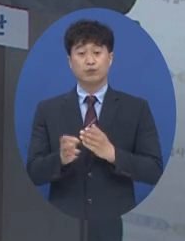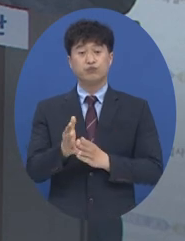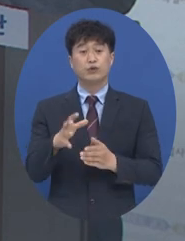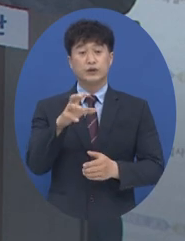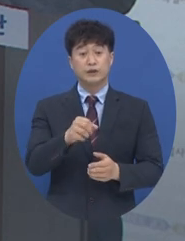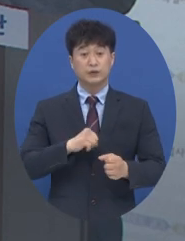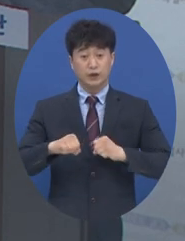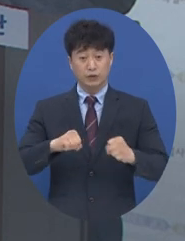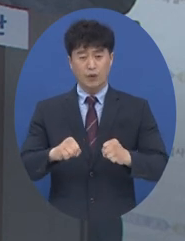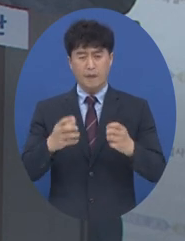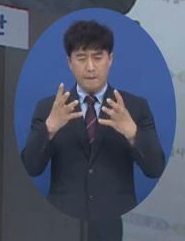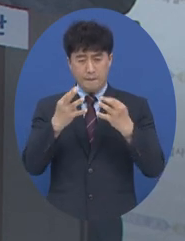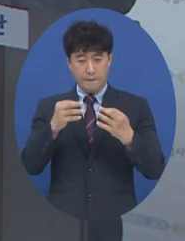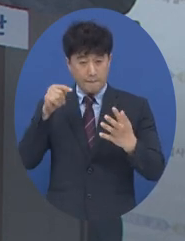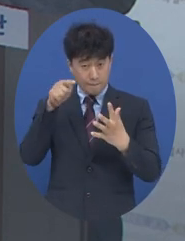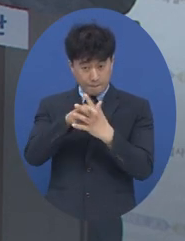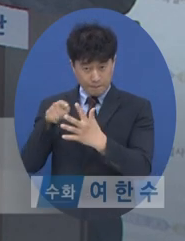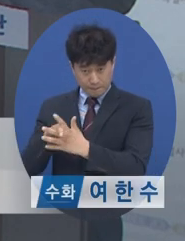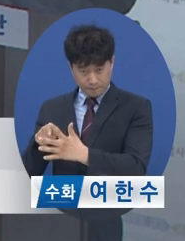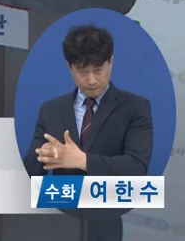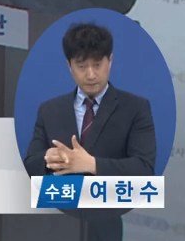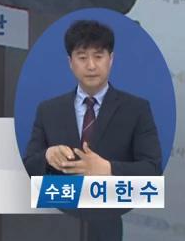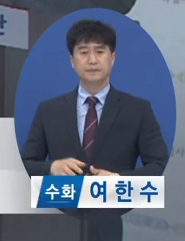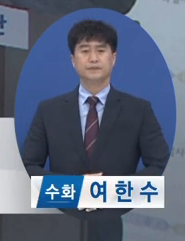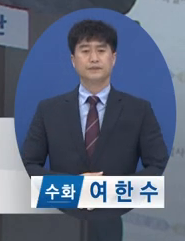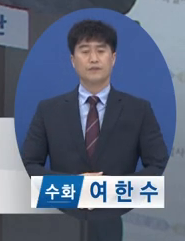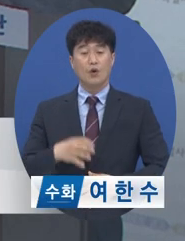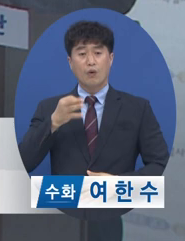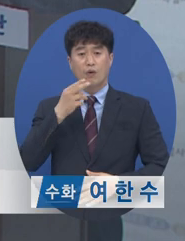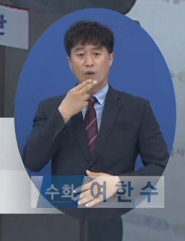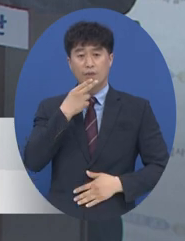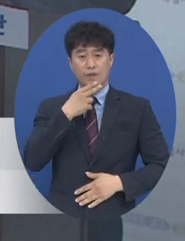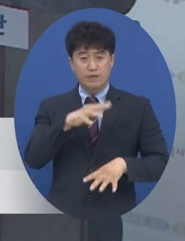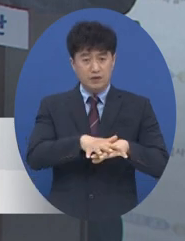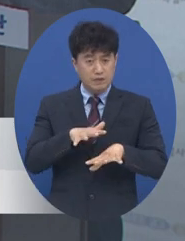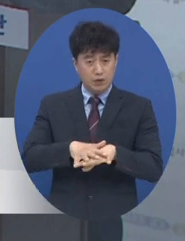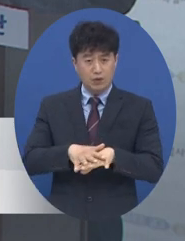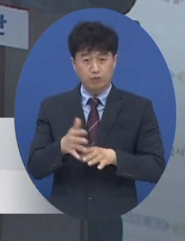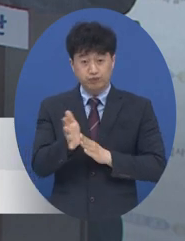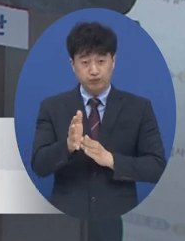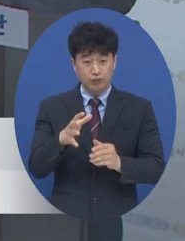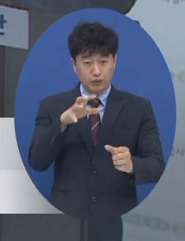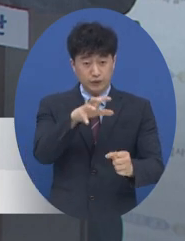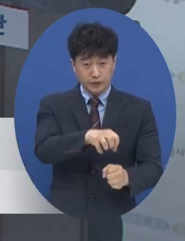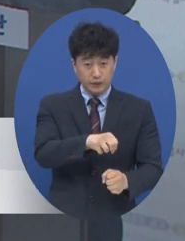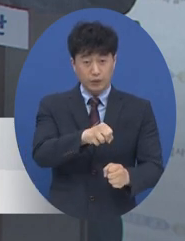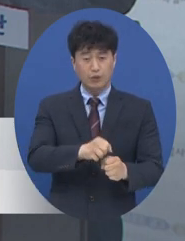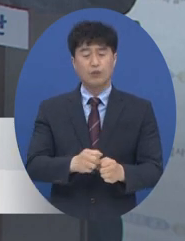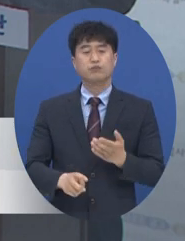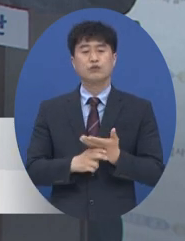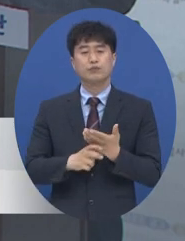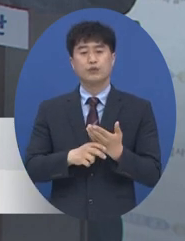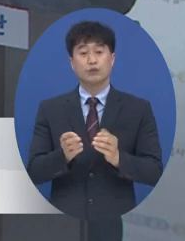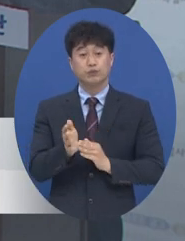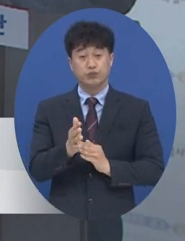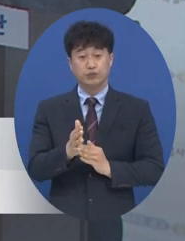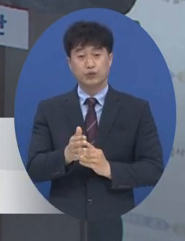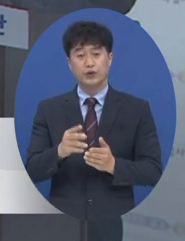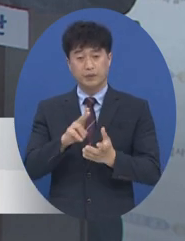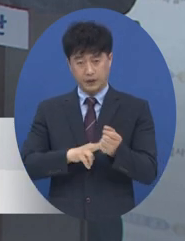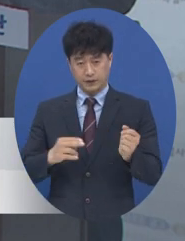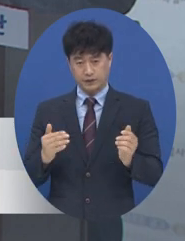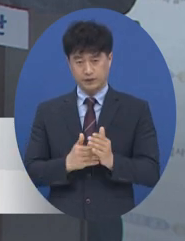불법 어업 행위를 한 이들이 무더기로 경기도 단속망에 걸려들었습니다. 허가를 받지 않은 그물로 물고기를 잡거나 불법